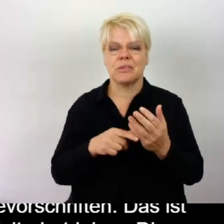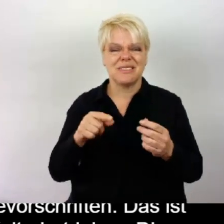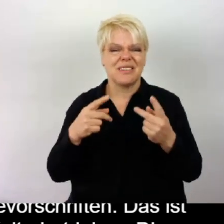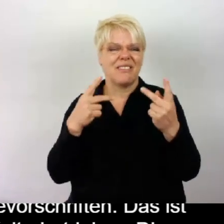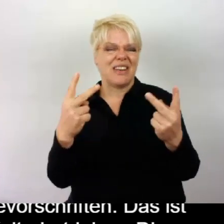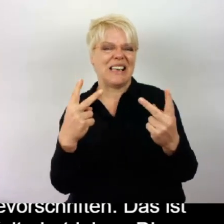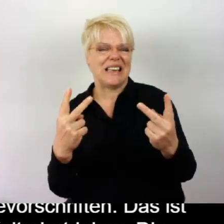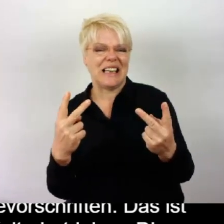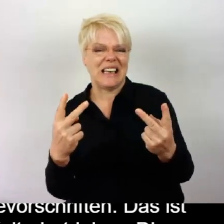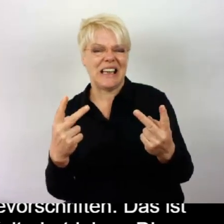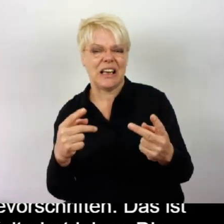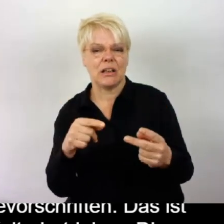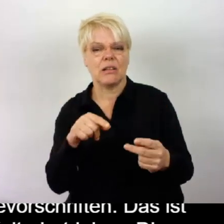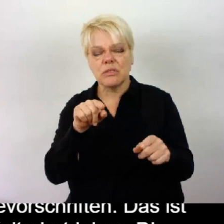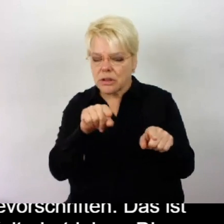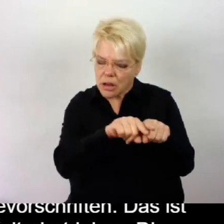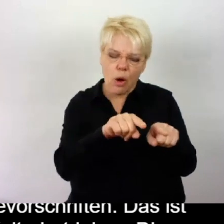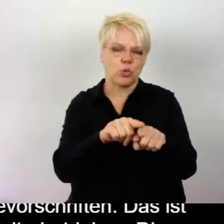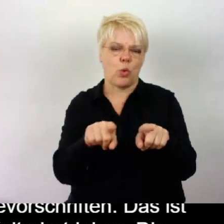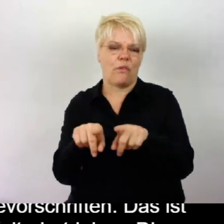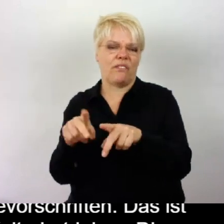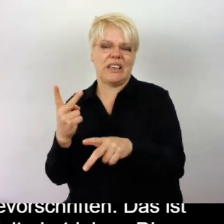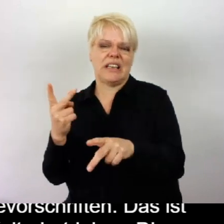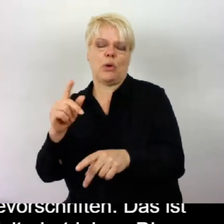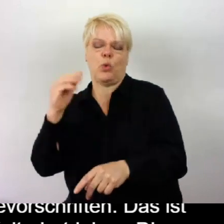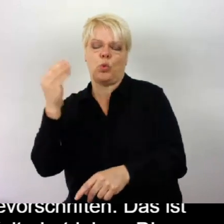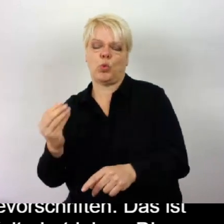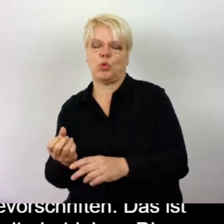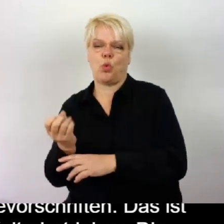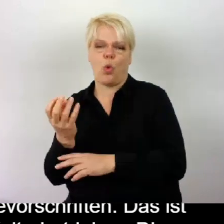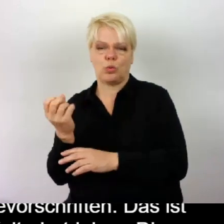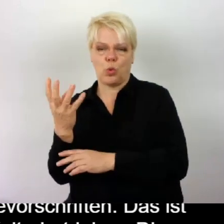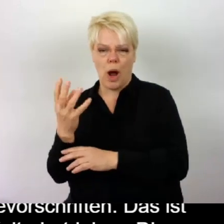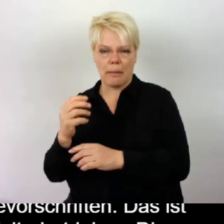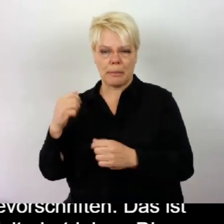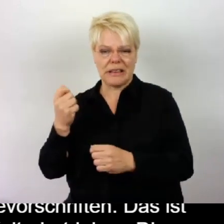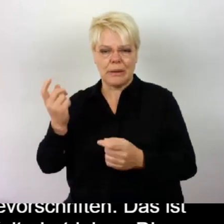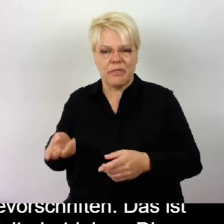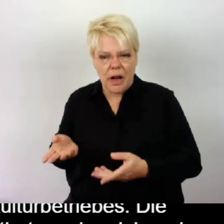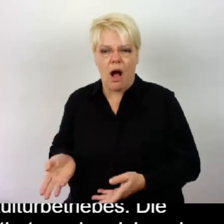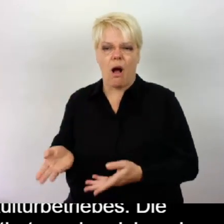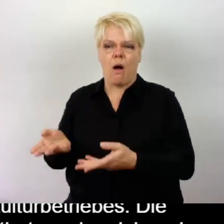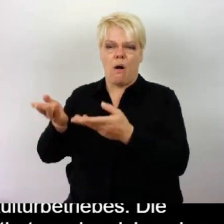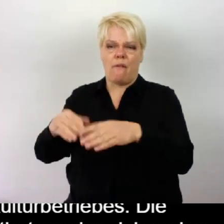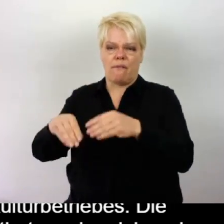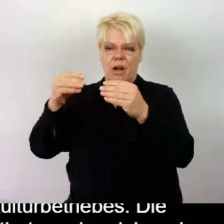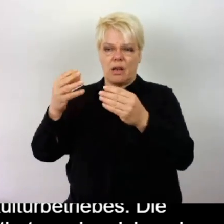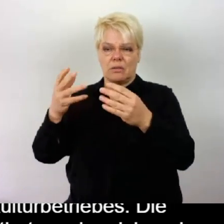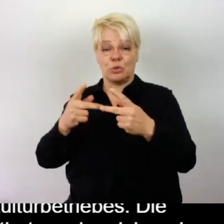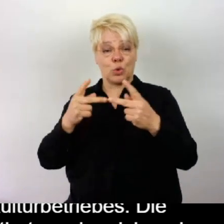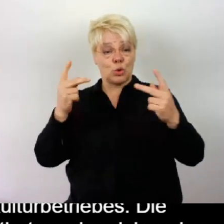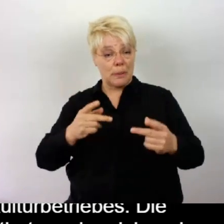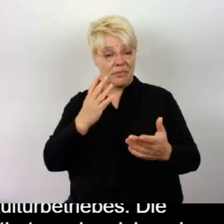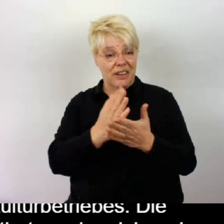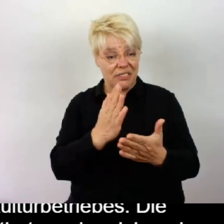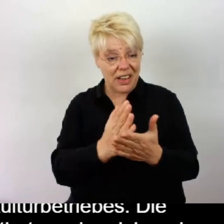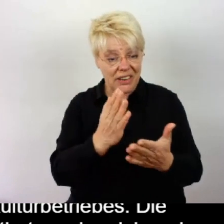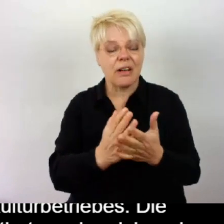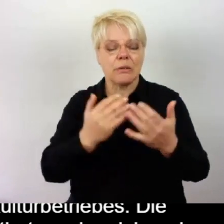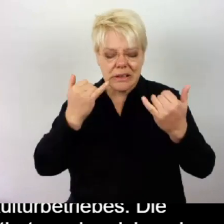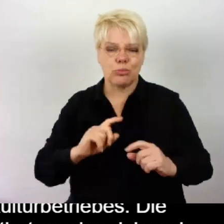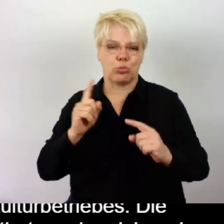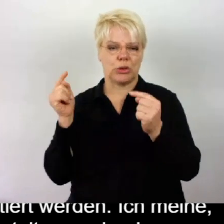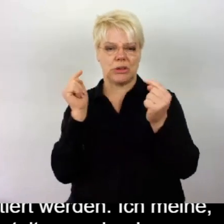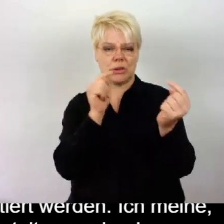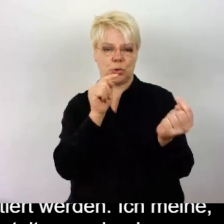den viele Künstlerinnen und Künstler haben, auch ein Stück auffangen, wenn diese Perspektive wieder entstehen wird. Und dann eben im Herbst die große Hoffnung, dass wir